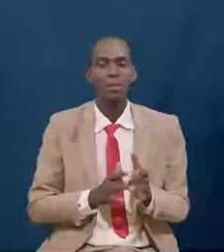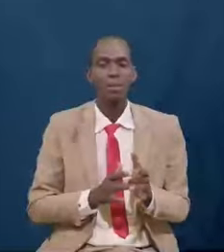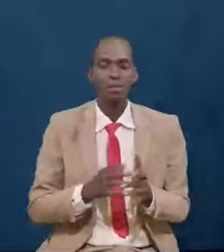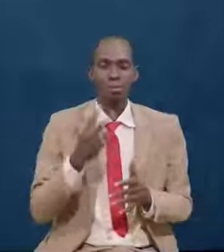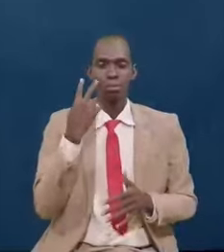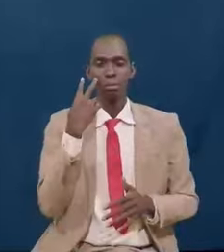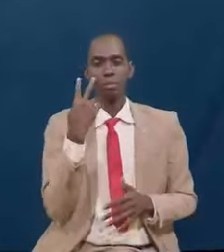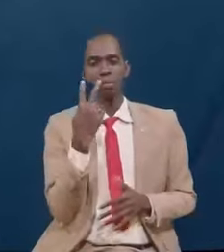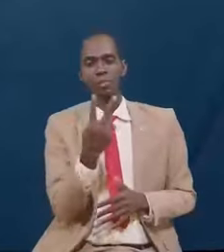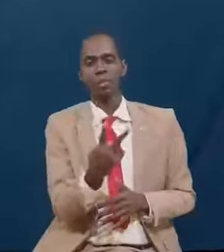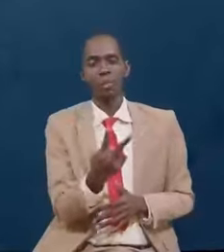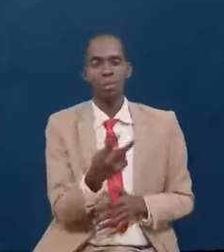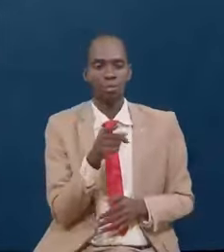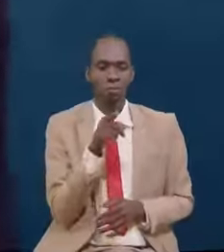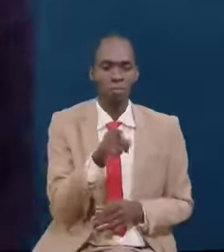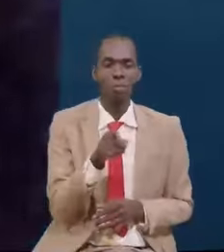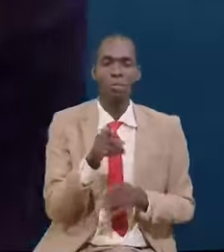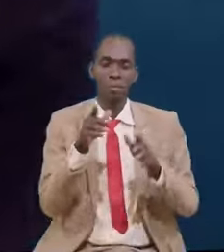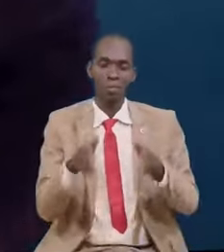Jésus l'ayant regardé,